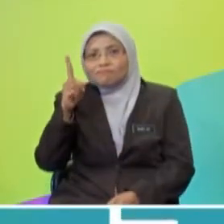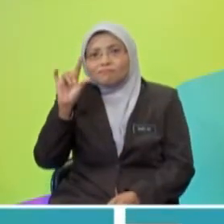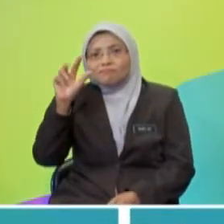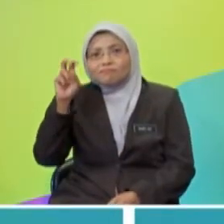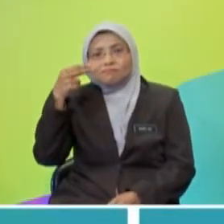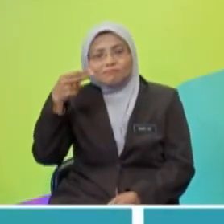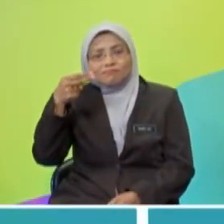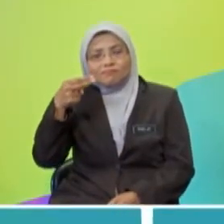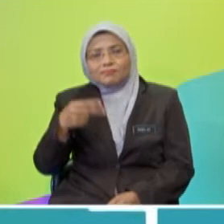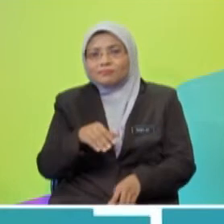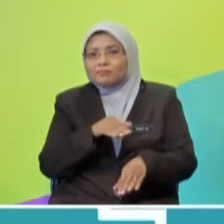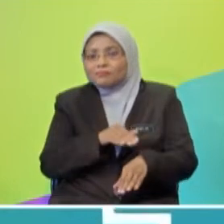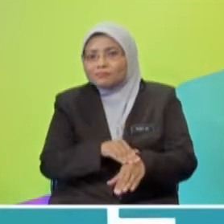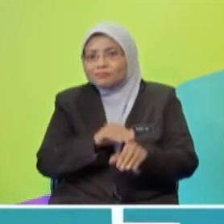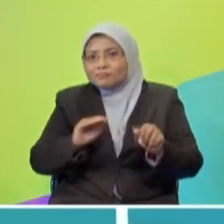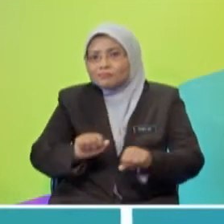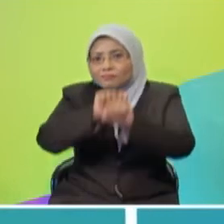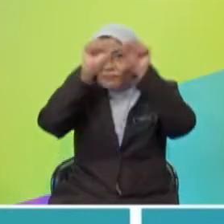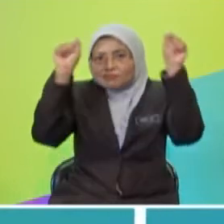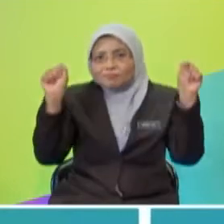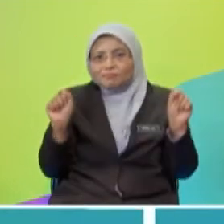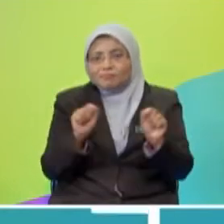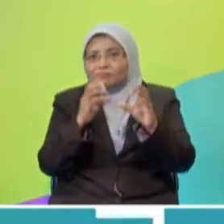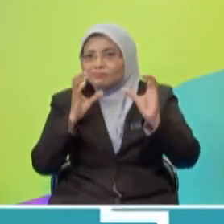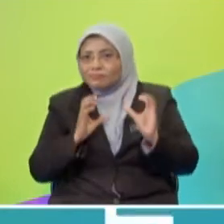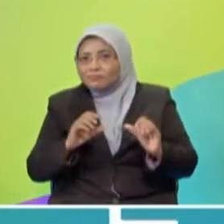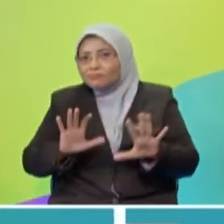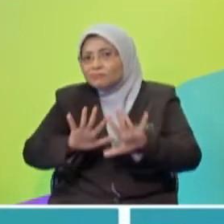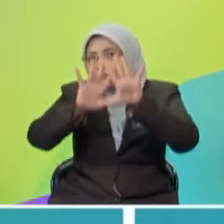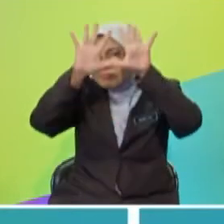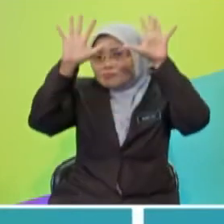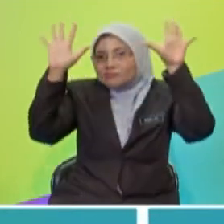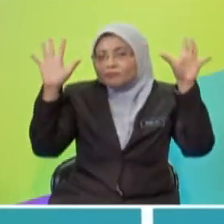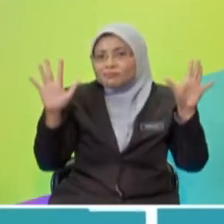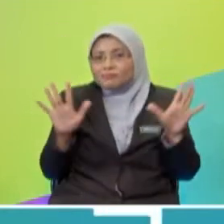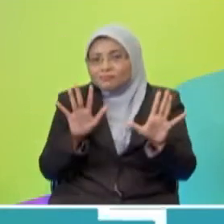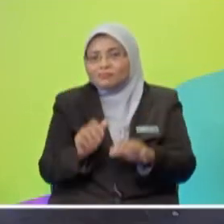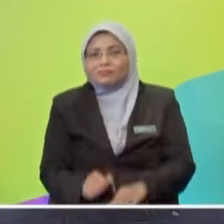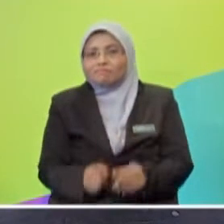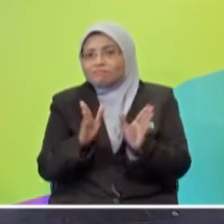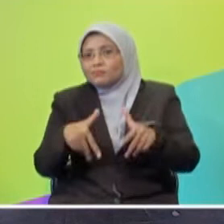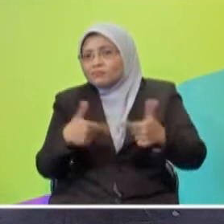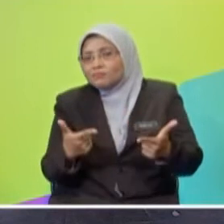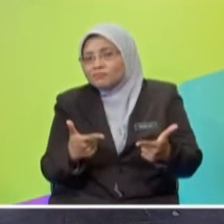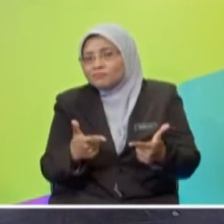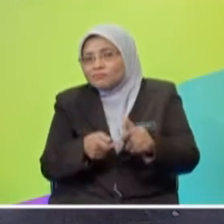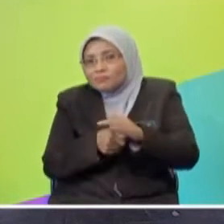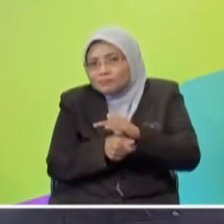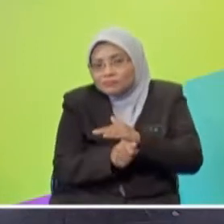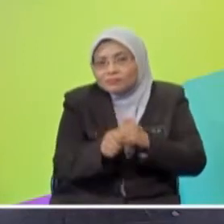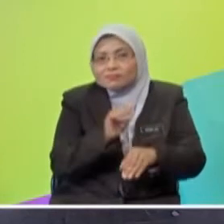secara terang-terangan warohmah Islam yang lain berhijrah secara sembunyi-sembunyi pada waktu malam